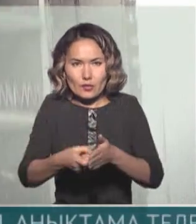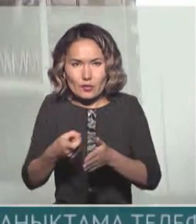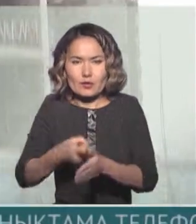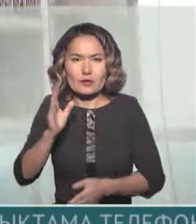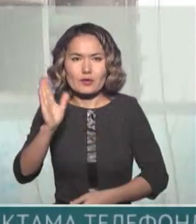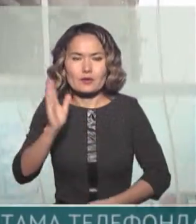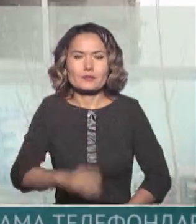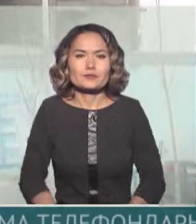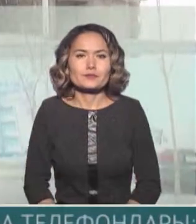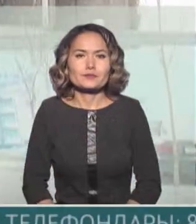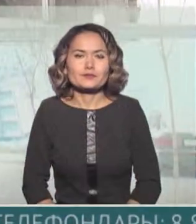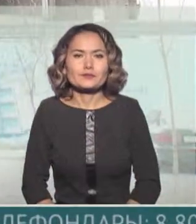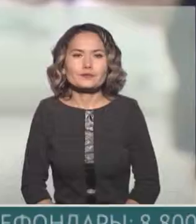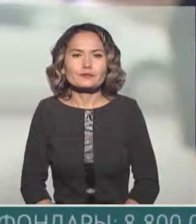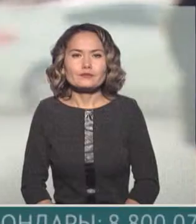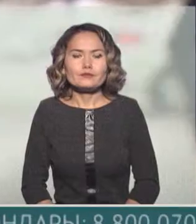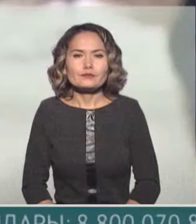іс сотқа жіберілді.